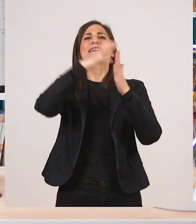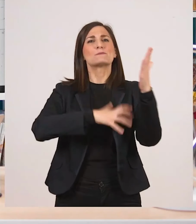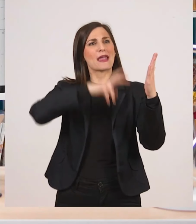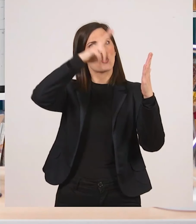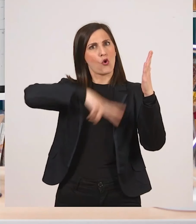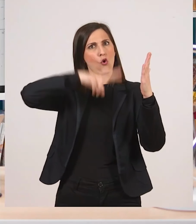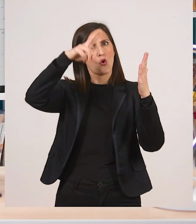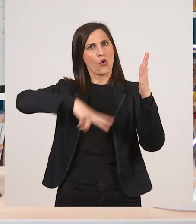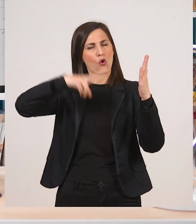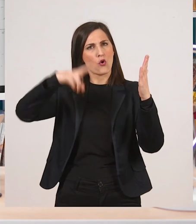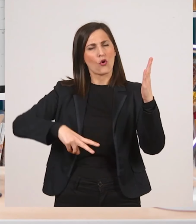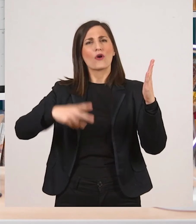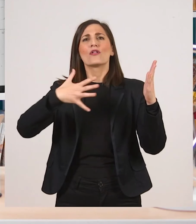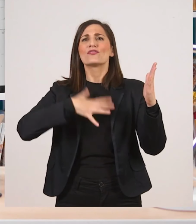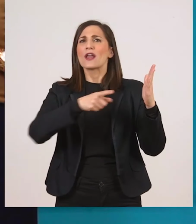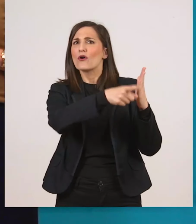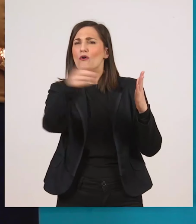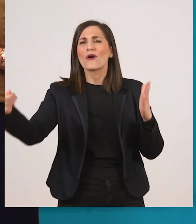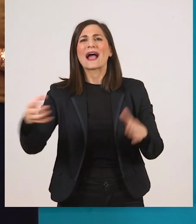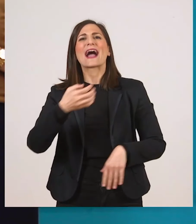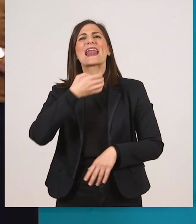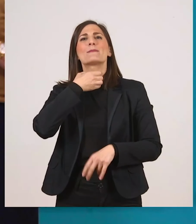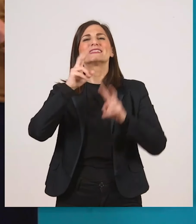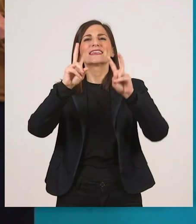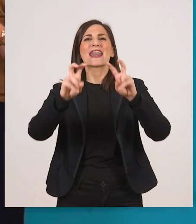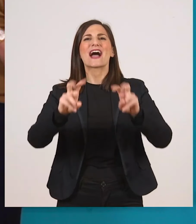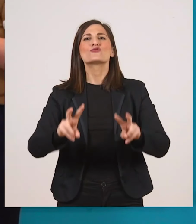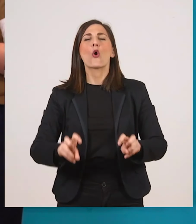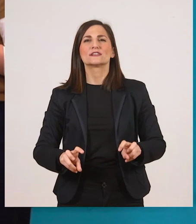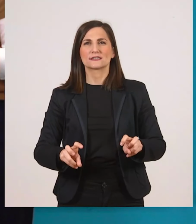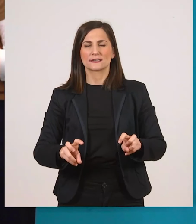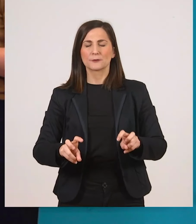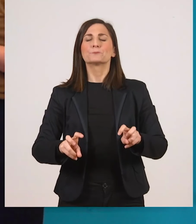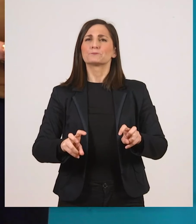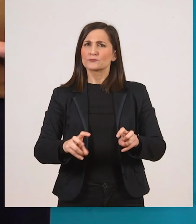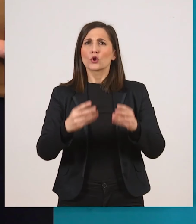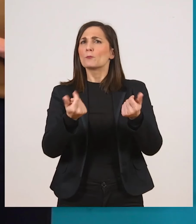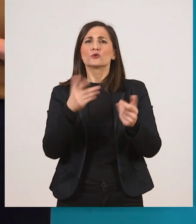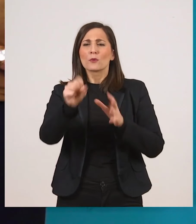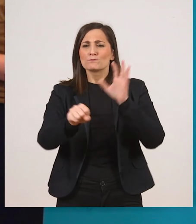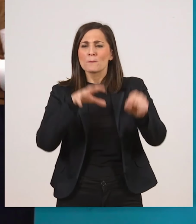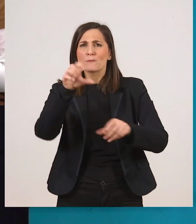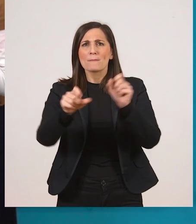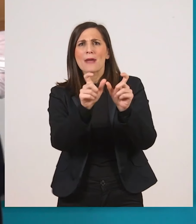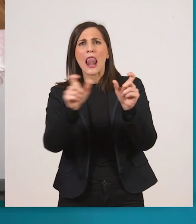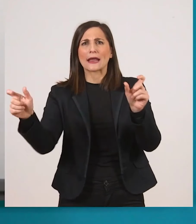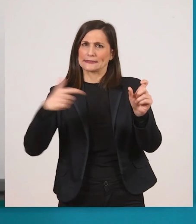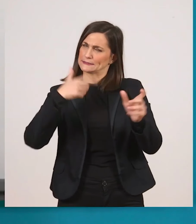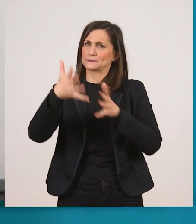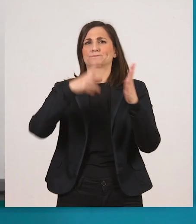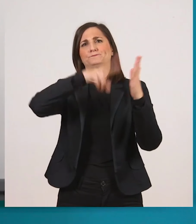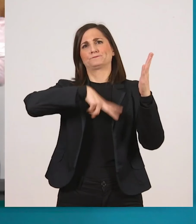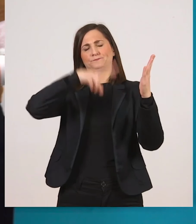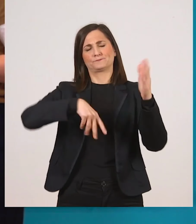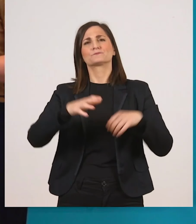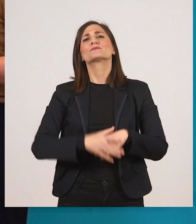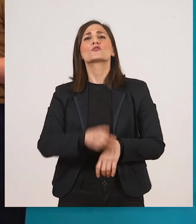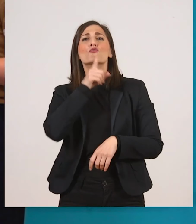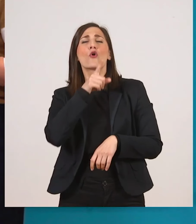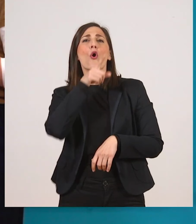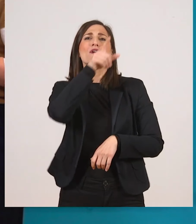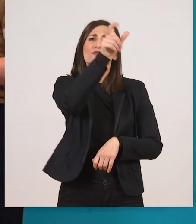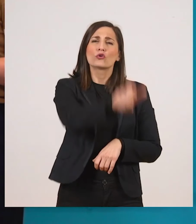να σκεφτείτε, αν σας ζητούσα να κάνετε γραμματική αναγνώριση, πώς θα βρίσκαμε τις λεξούλες. Πάμε να δούμε. Ο ίδιος